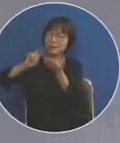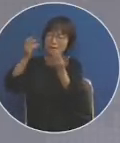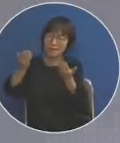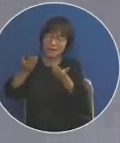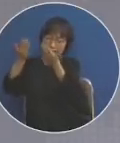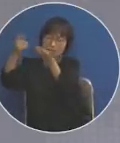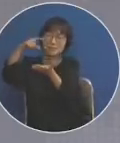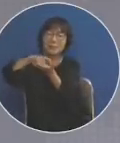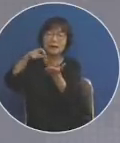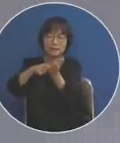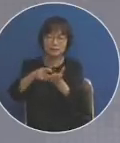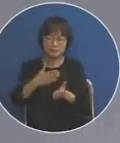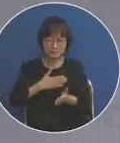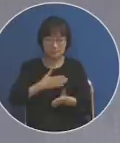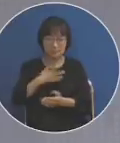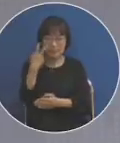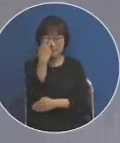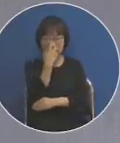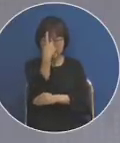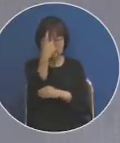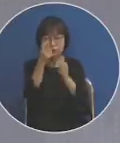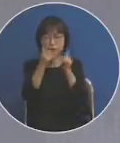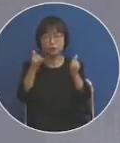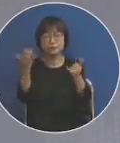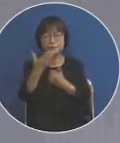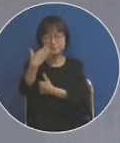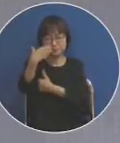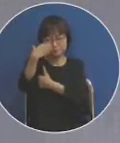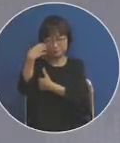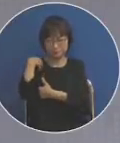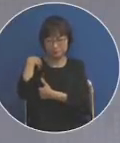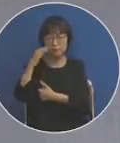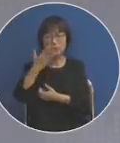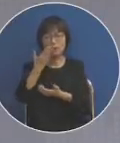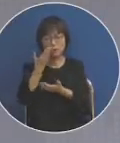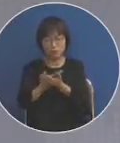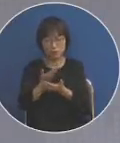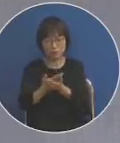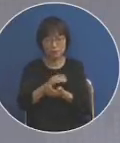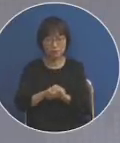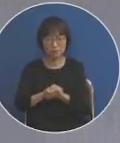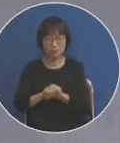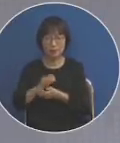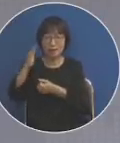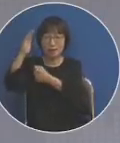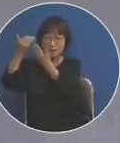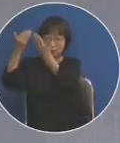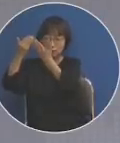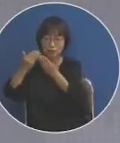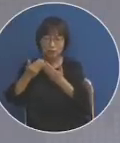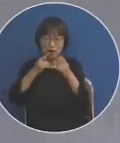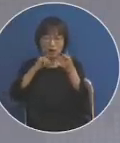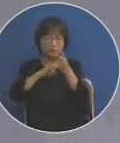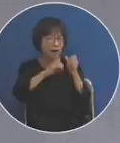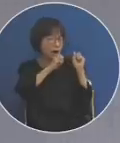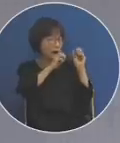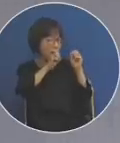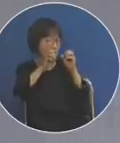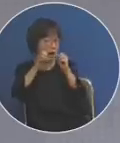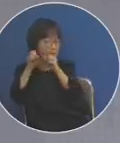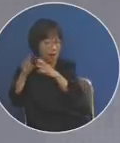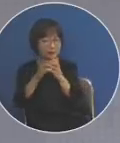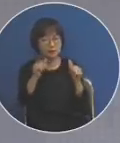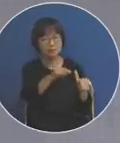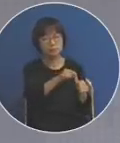so that many people could come and praise your name. 이 소식을 알려서 사람 살리는 파수꾼이 되게 하옵소서. Maybe become the watchman that proclaims